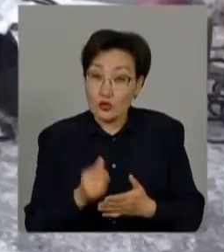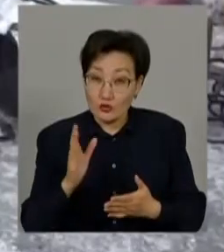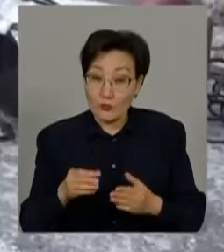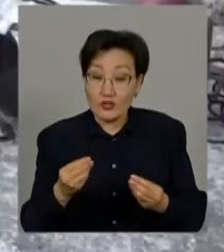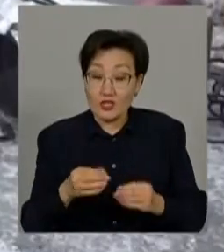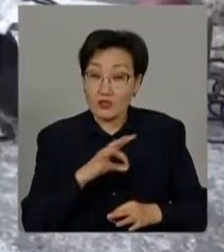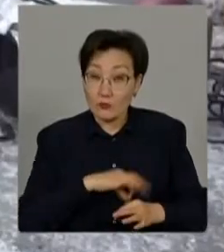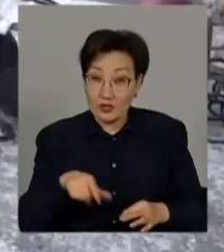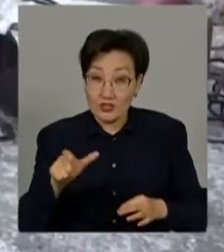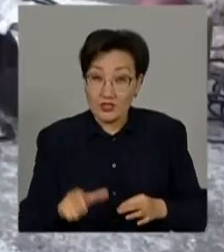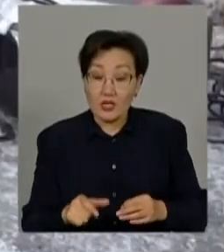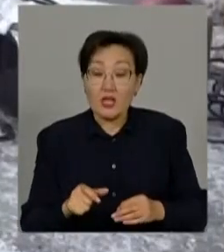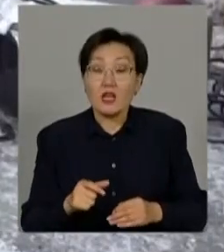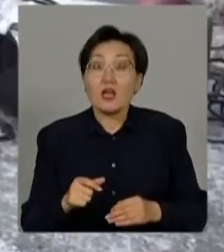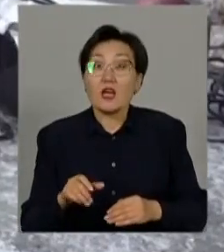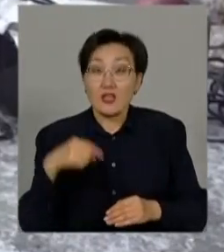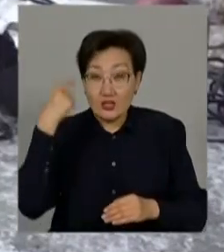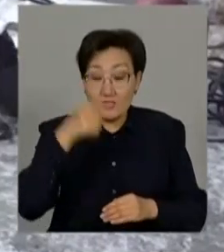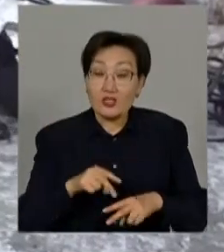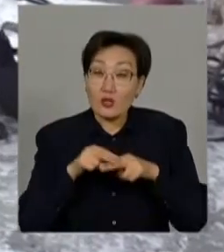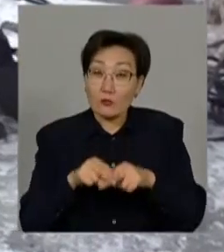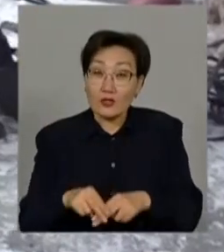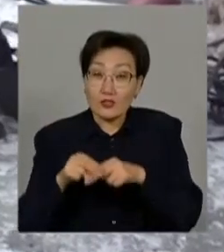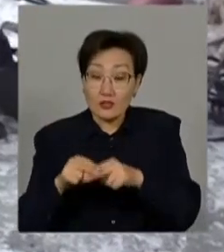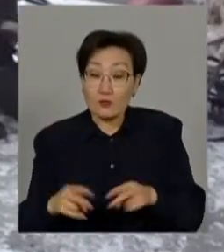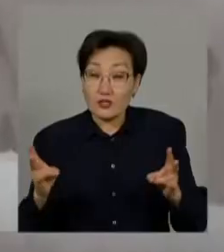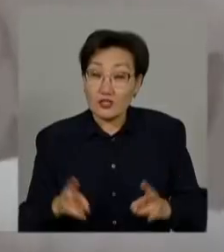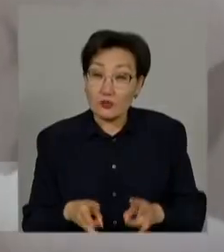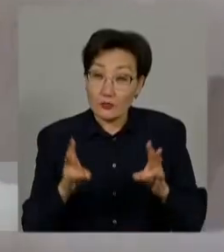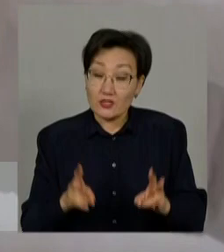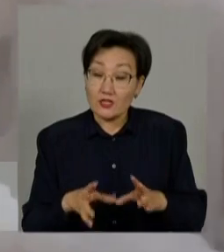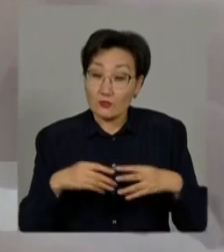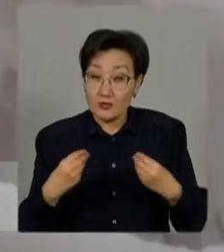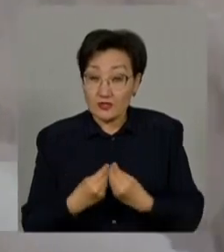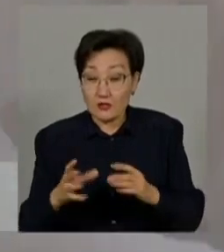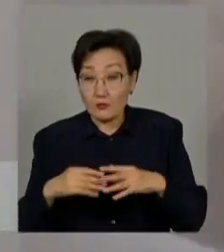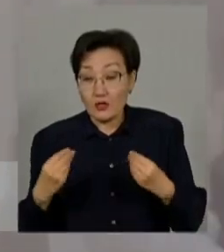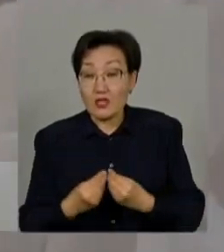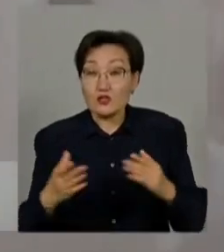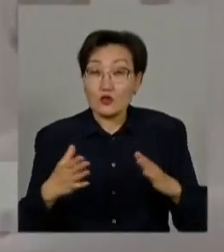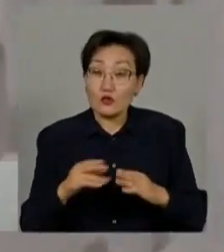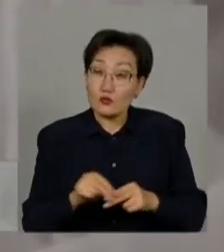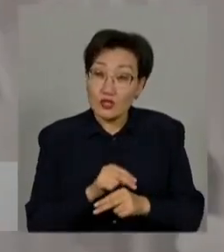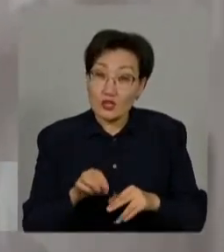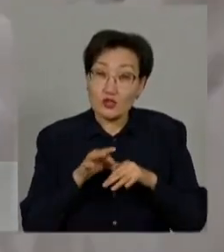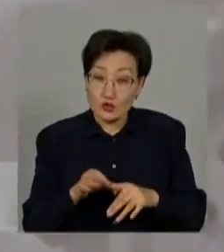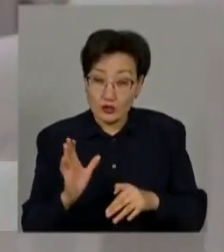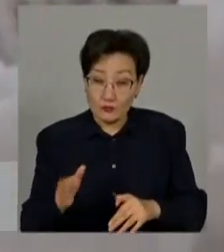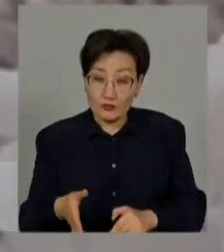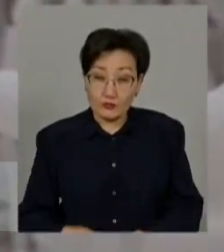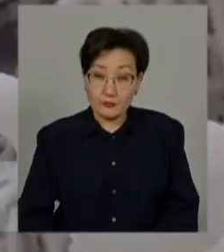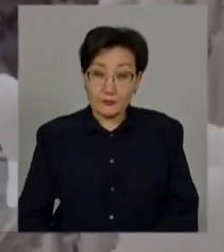Қаржы тұтынушылардың жеке есеп шотына жіберілмек, ал апаттан зардап шеккен отбасылардың баспаналарына жөндеу жұмыстары